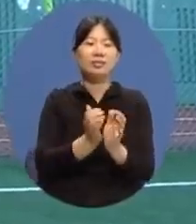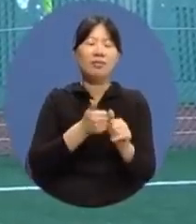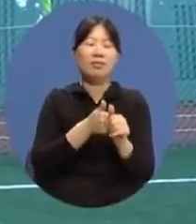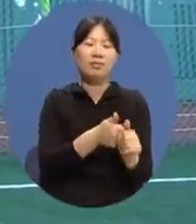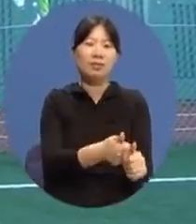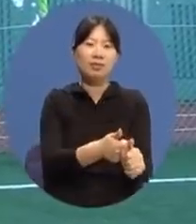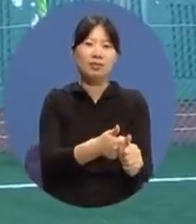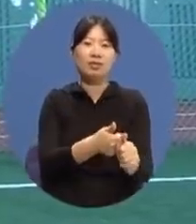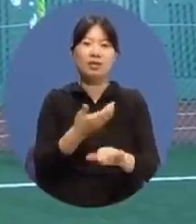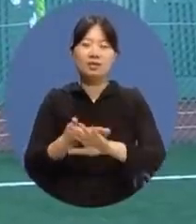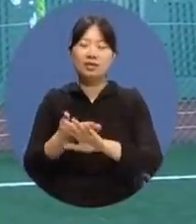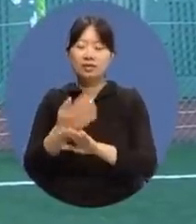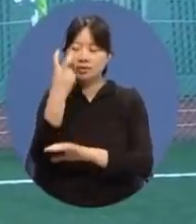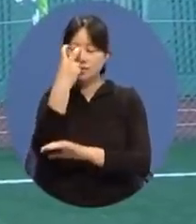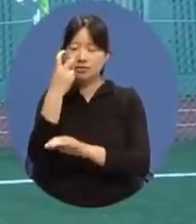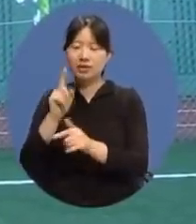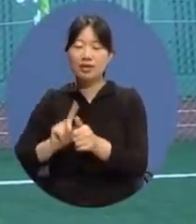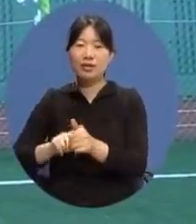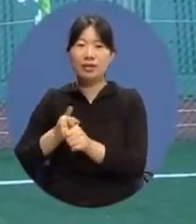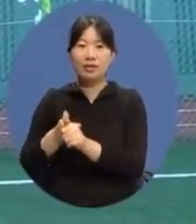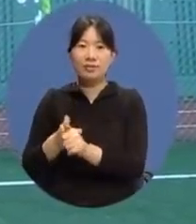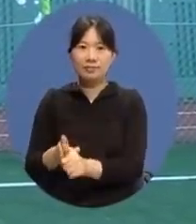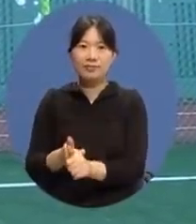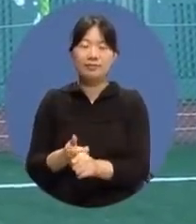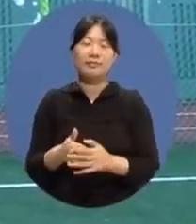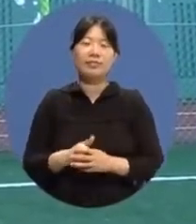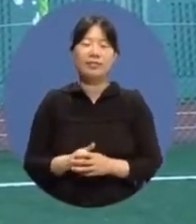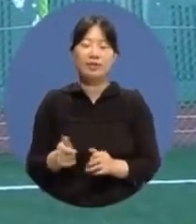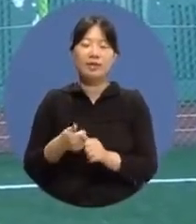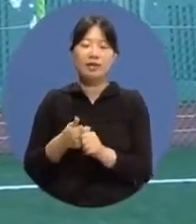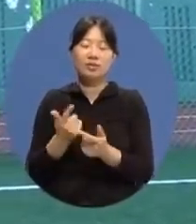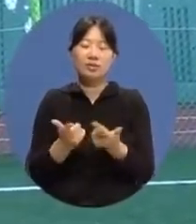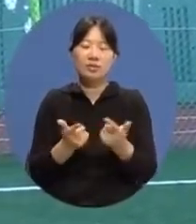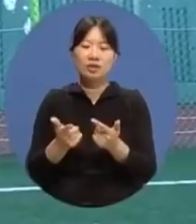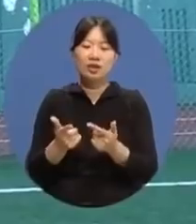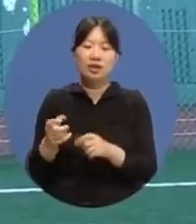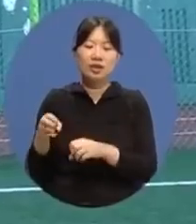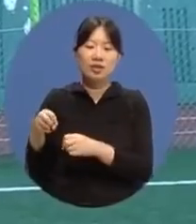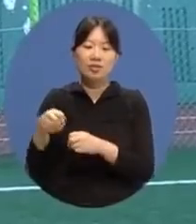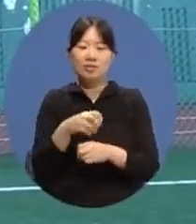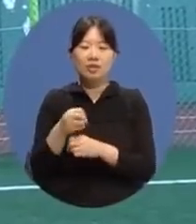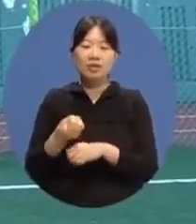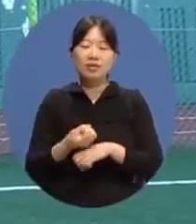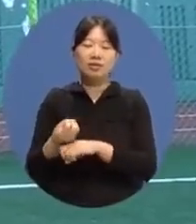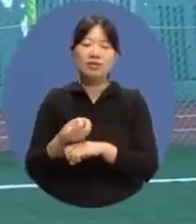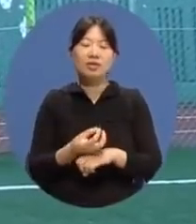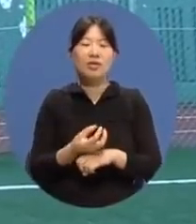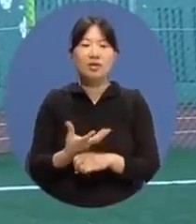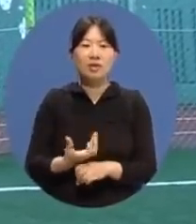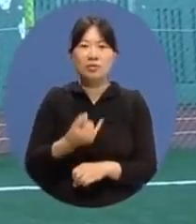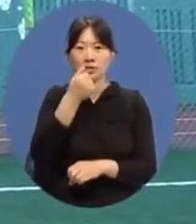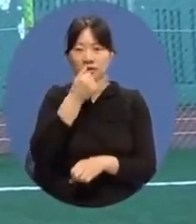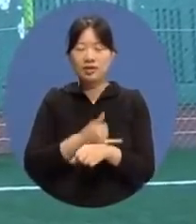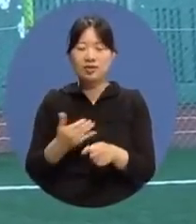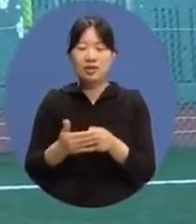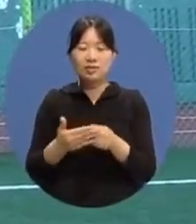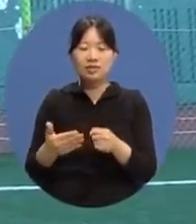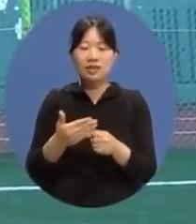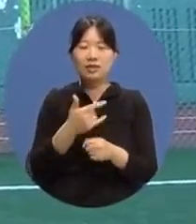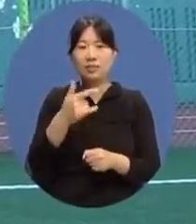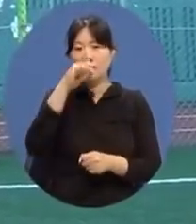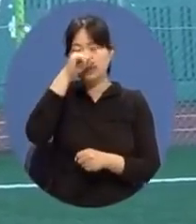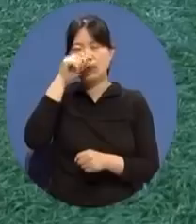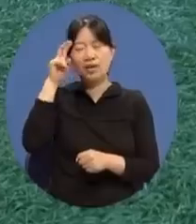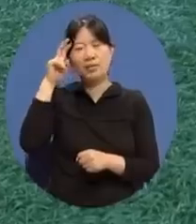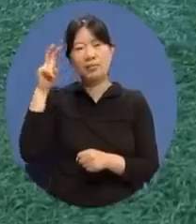아이들 상대 수비에 따라서 맞춰서 그런 패스나 드리블 능력을 가지고 있더라고요. 그런 부분이 되게 좋은 점